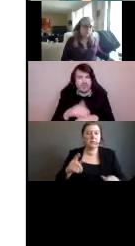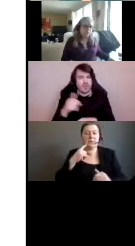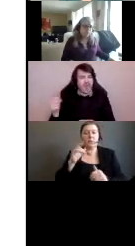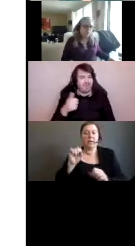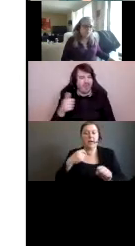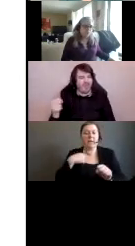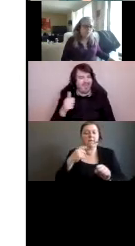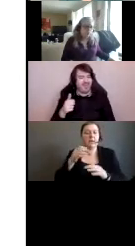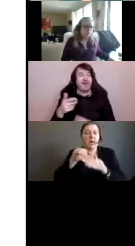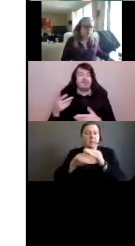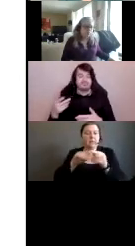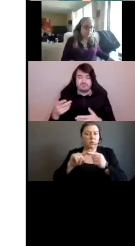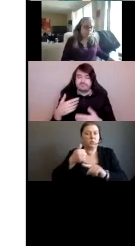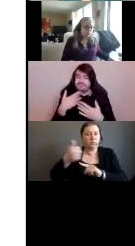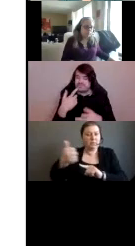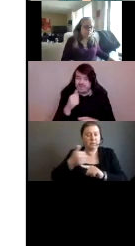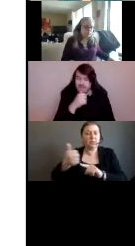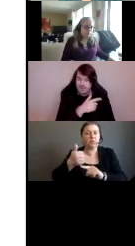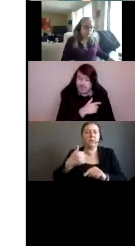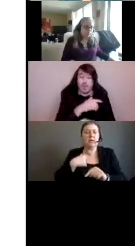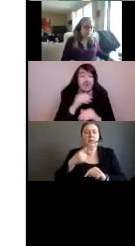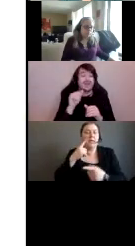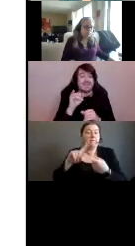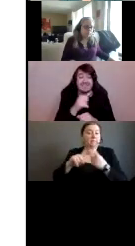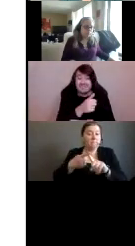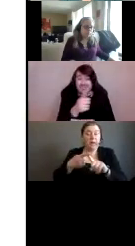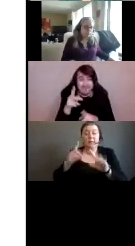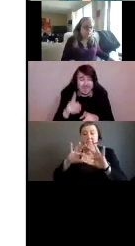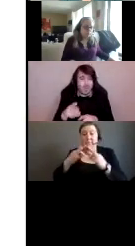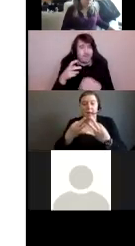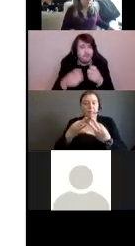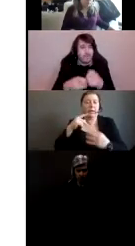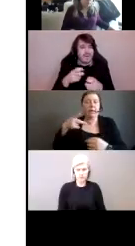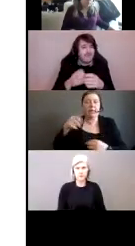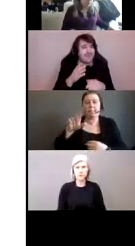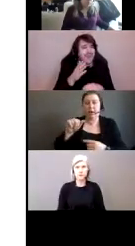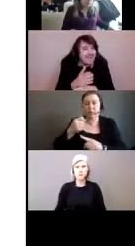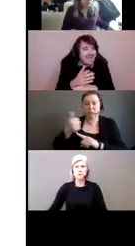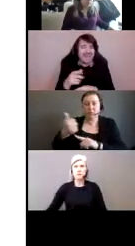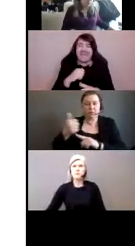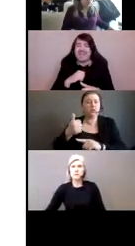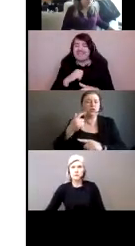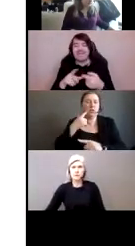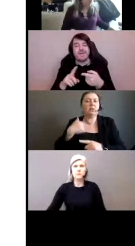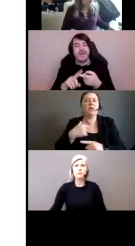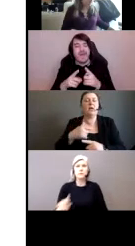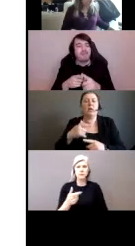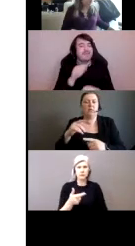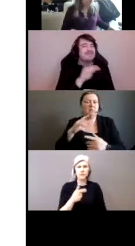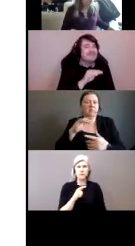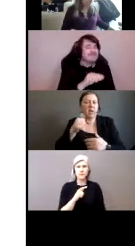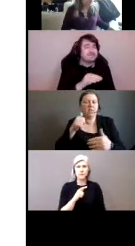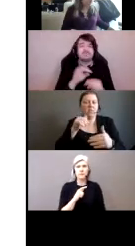toute personne ayant des problèmes d'accès, essayez de demander à des amis, des membres de la famille